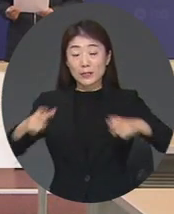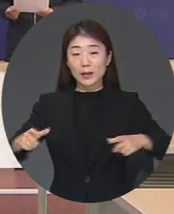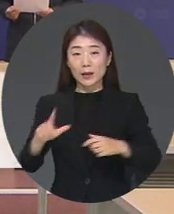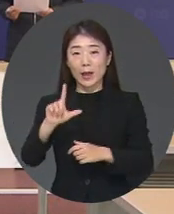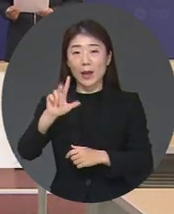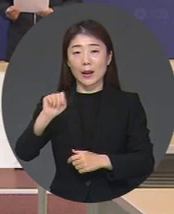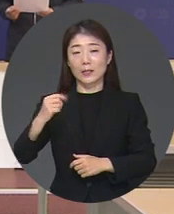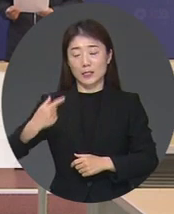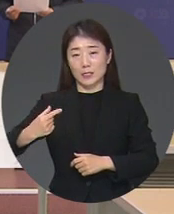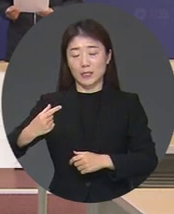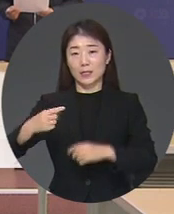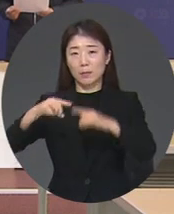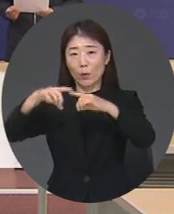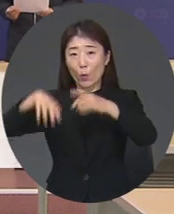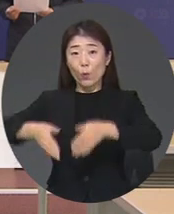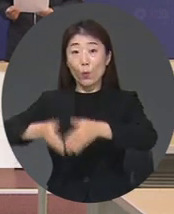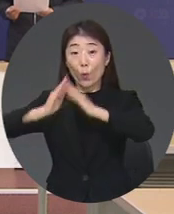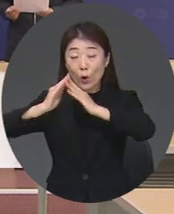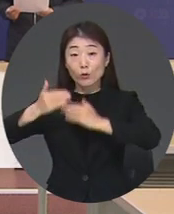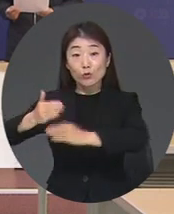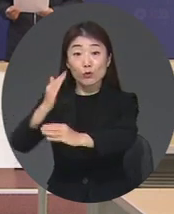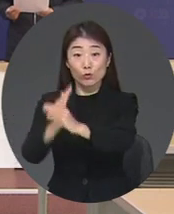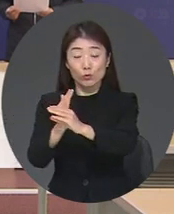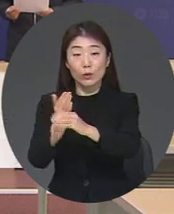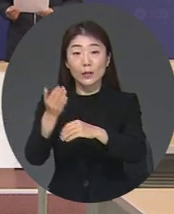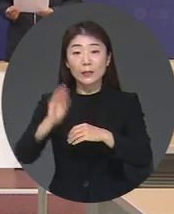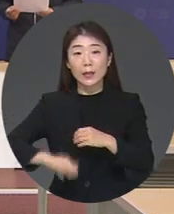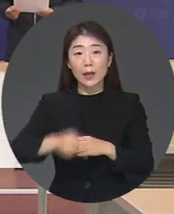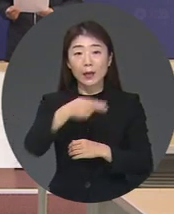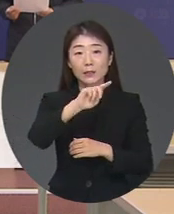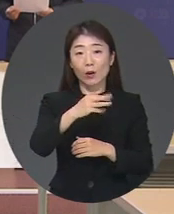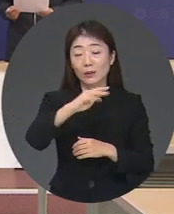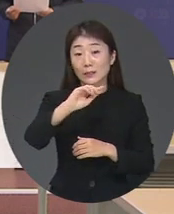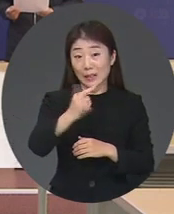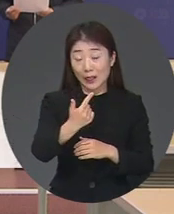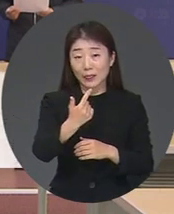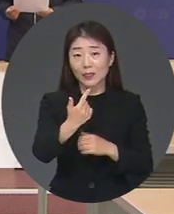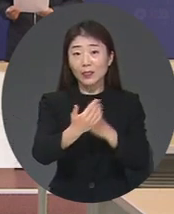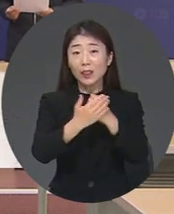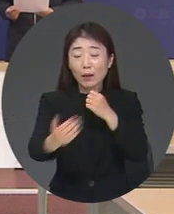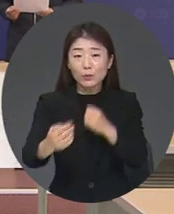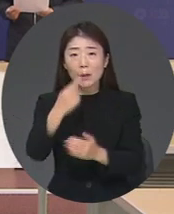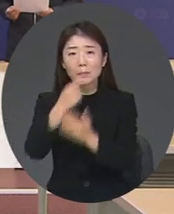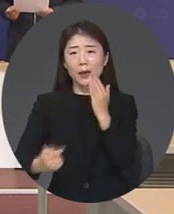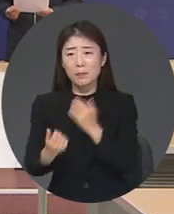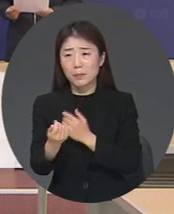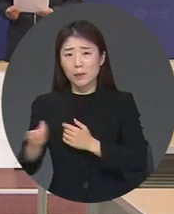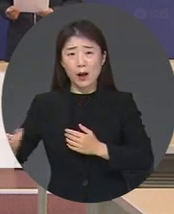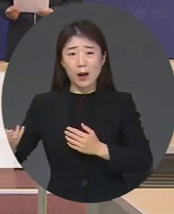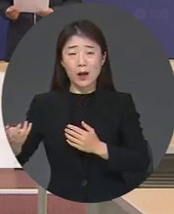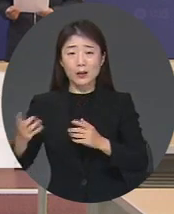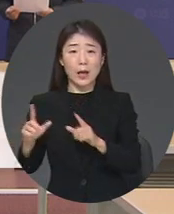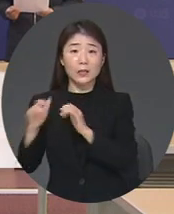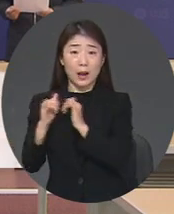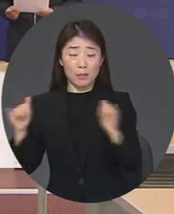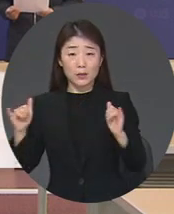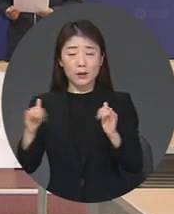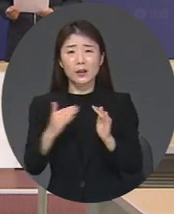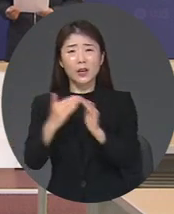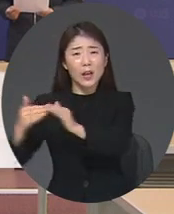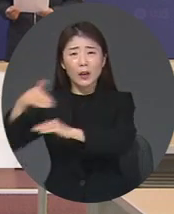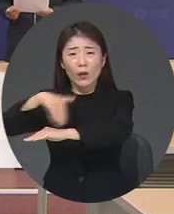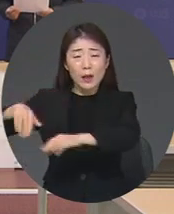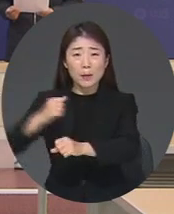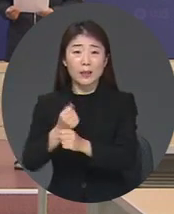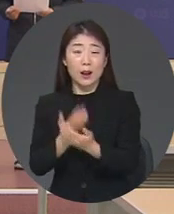있는데요. 석탄발전으로 피해를 호소해온 주민들은 이주 대책부터 세워달라고 반발하고 있고 환경단체는